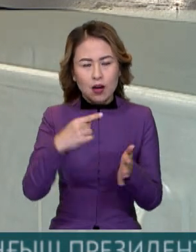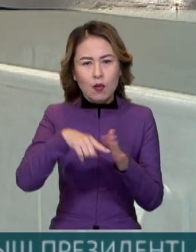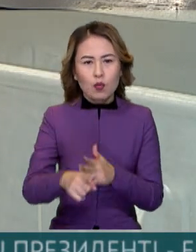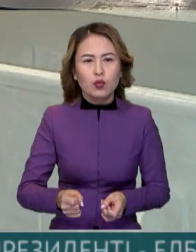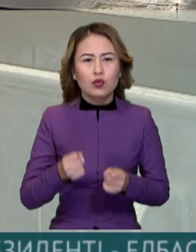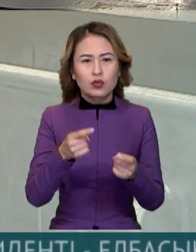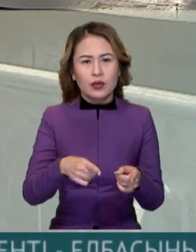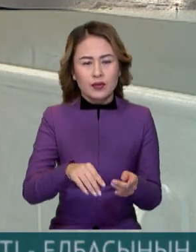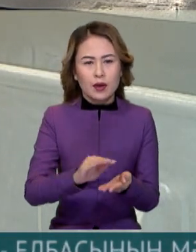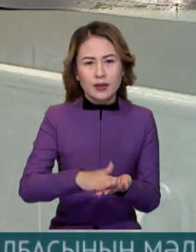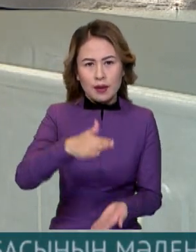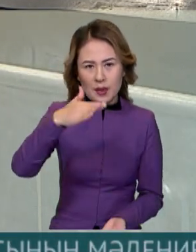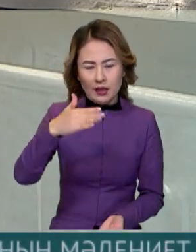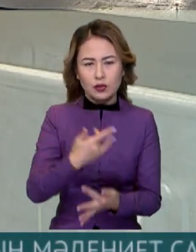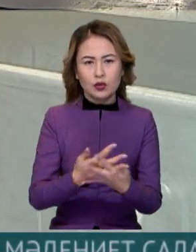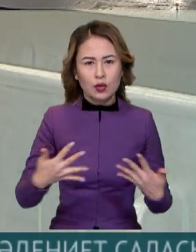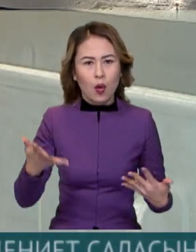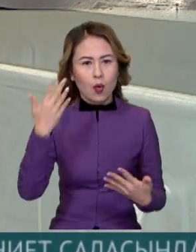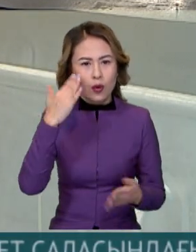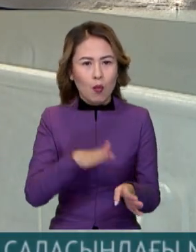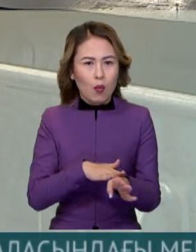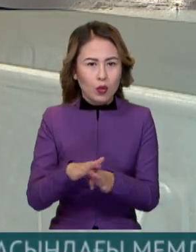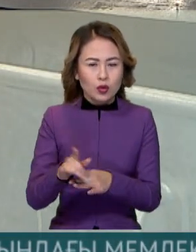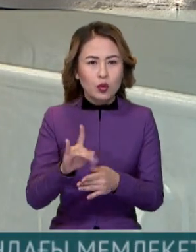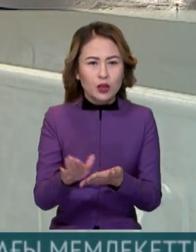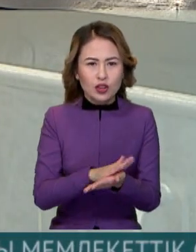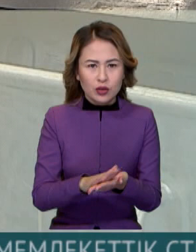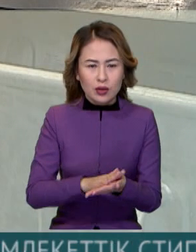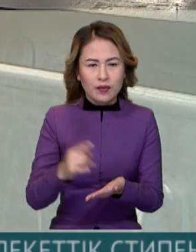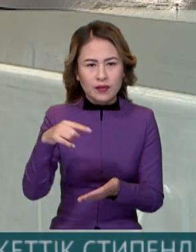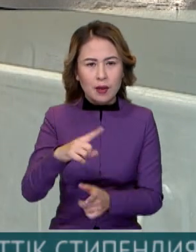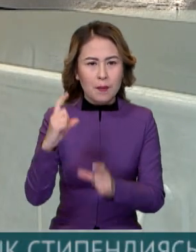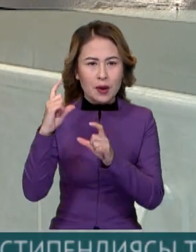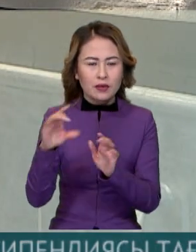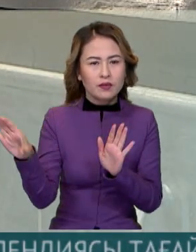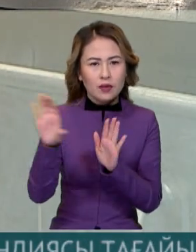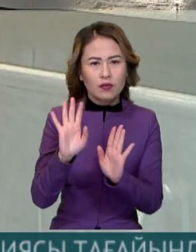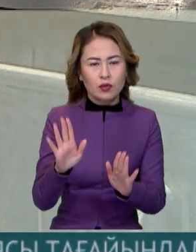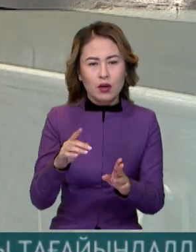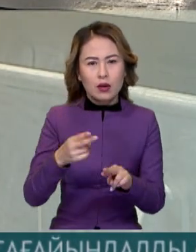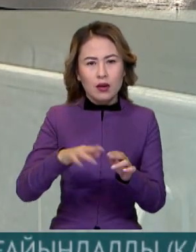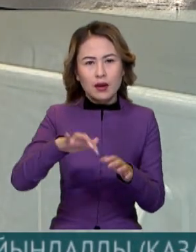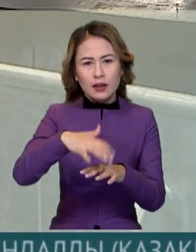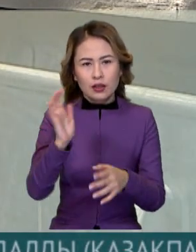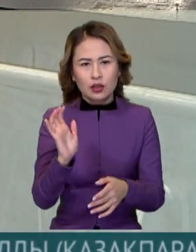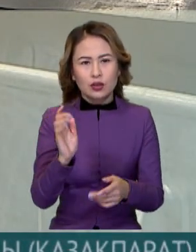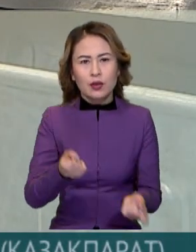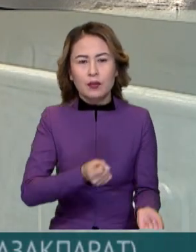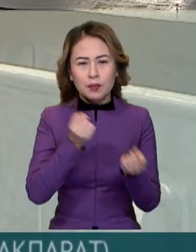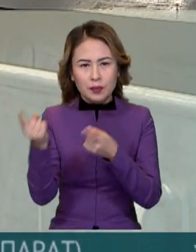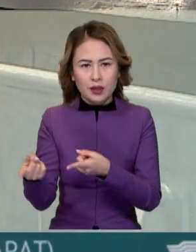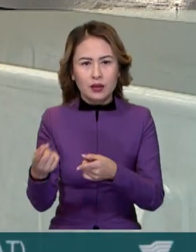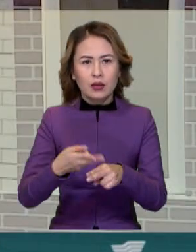соның ішінде жиналады. Ал кейін толып қалған жәшікті тазарту үшін келген жүк көлігі тек қақпағын ашып, ішіндегі қапты